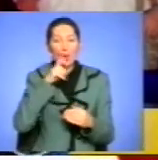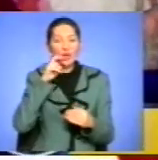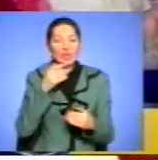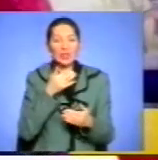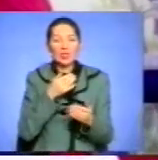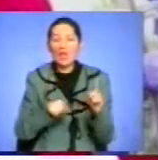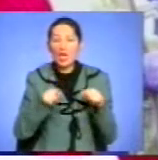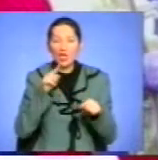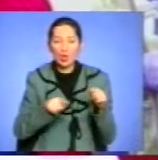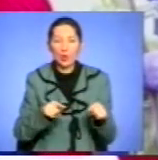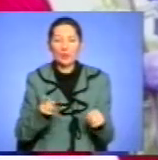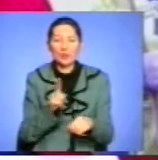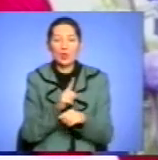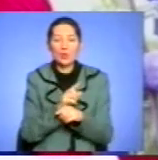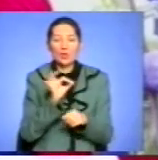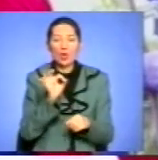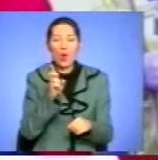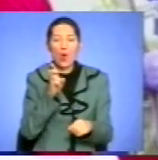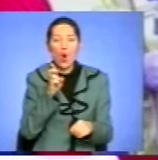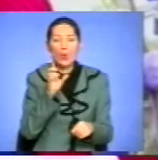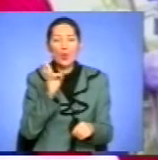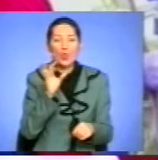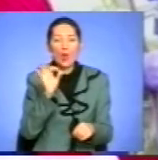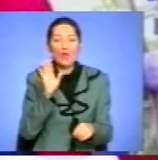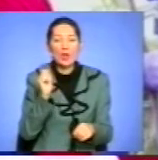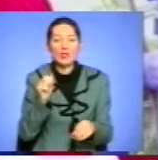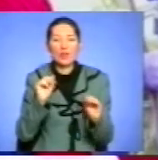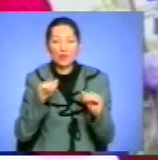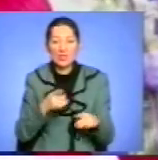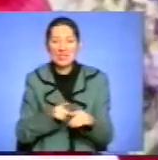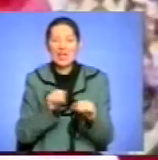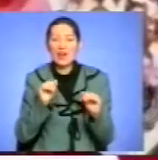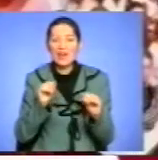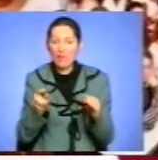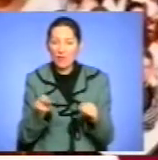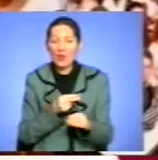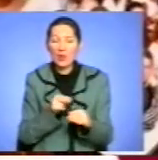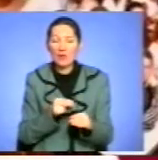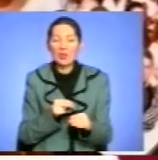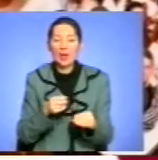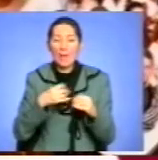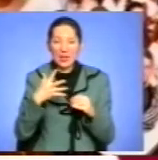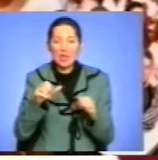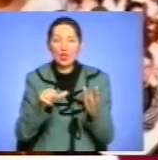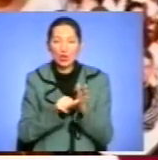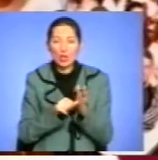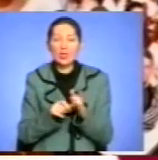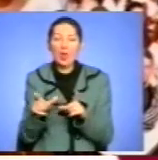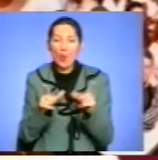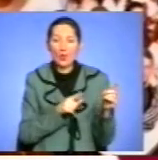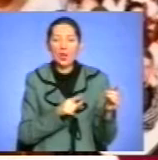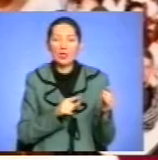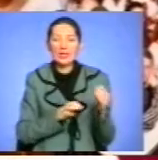Тернопільські обновляни вирішили це виправити. 15 учасників товариства провели різдвяні свята у Многопіллі